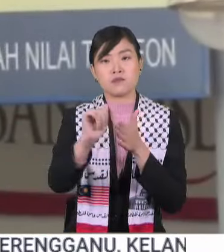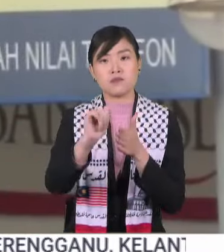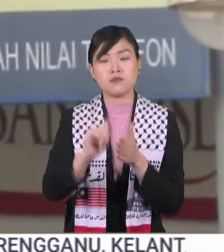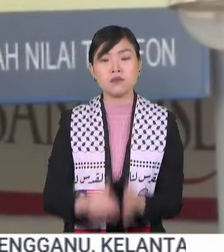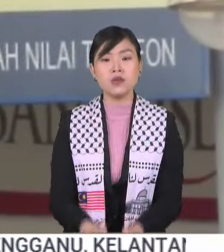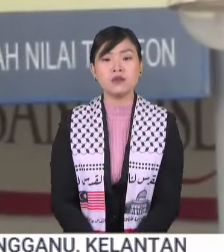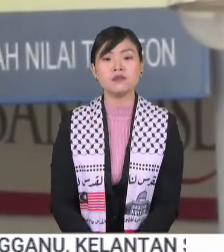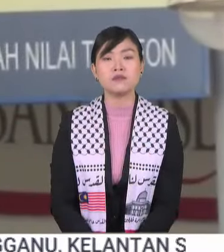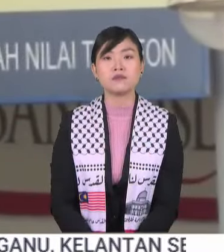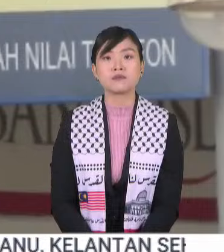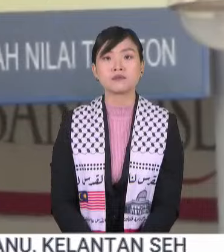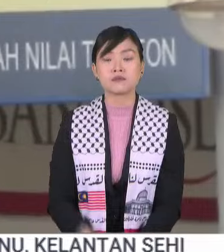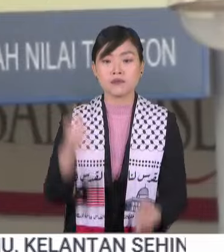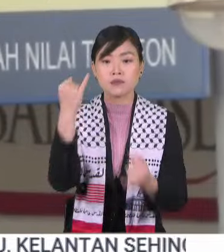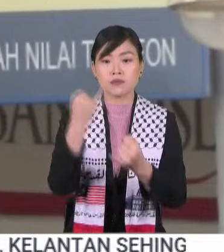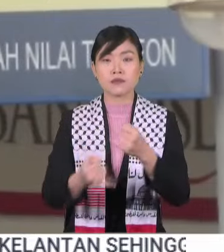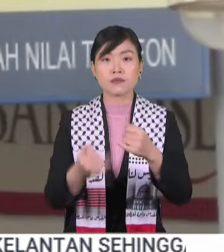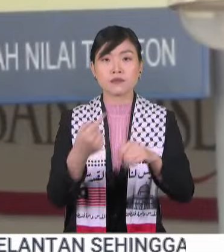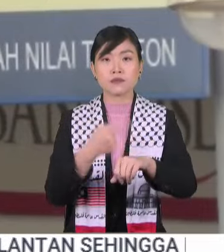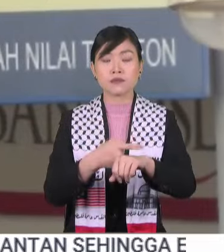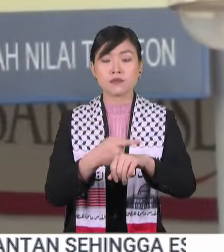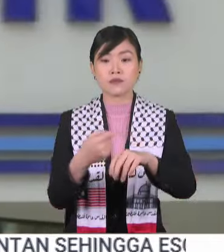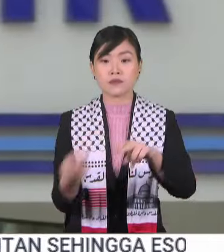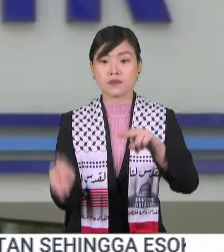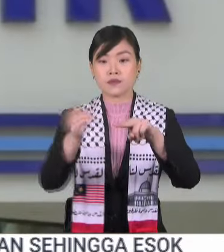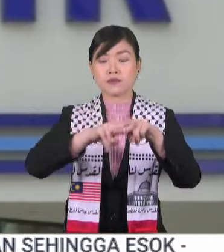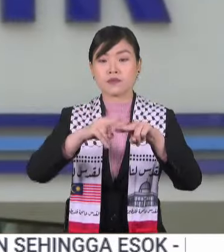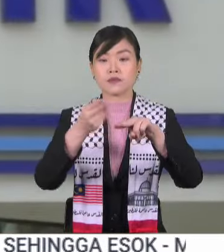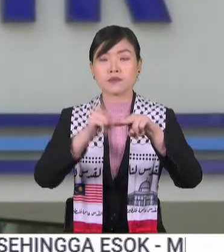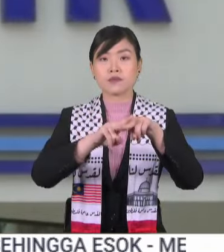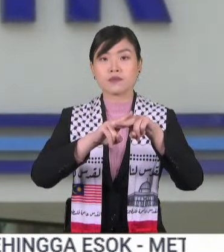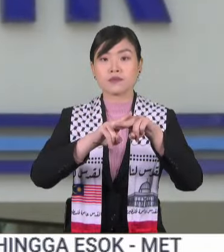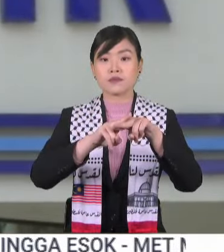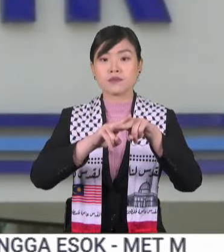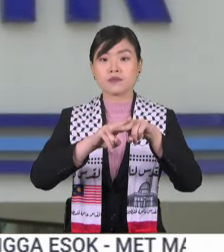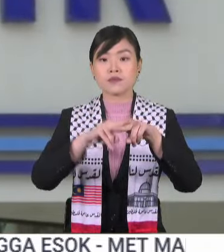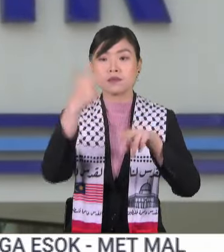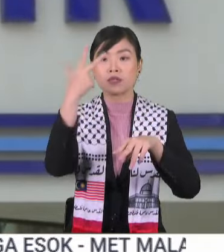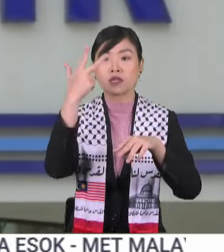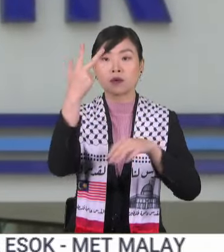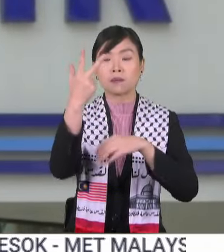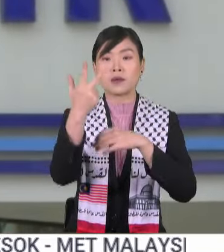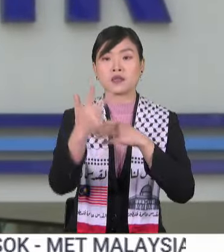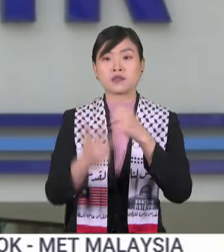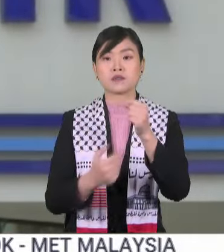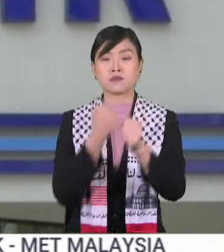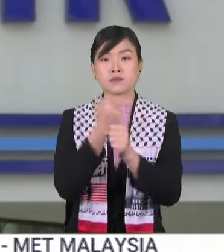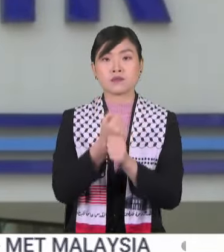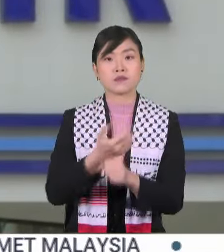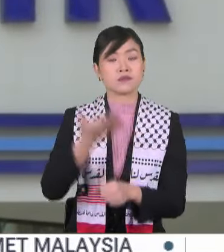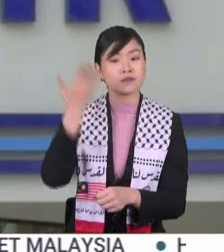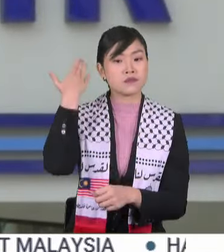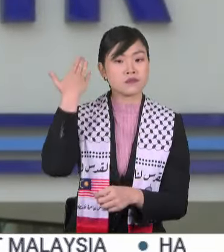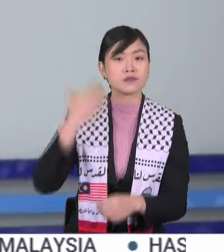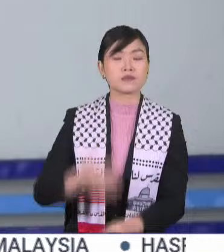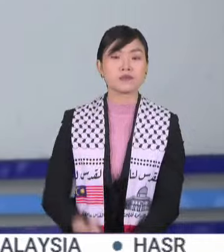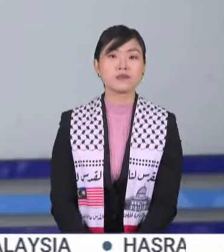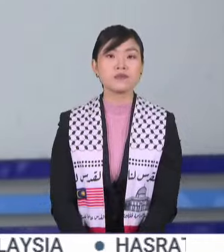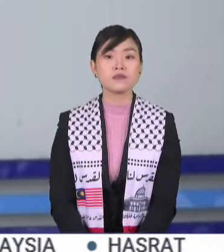13.95 kali terakhir pelarasan TF tarif domestik di negeri itu ialah 13 tahun lalu iaitu pada April